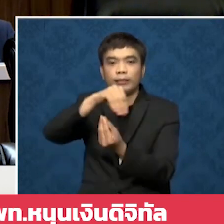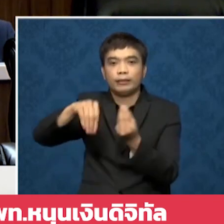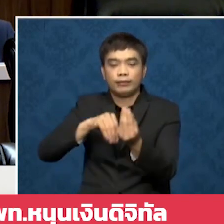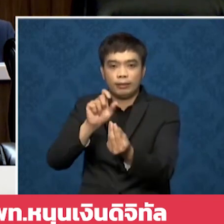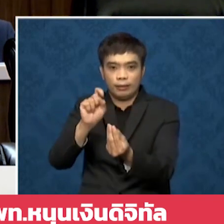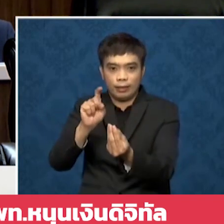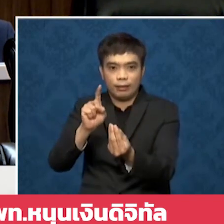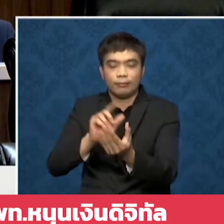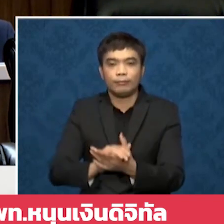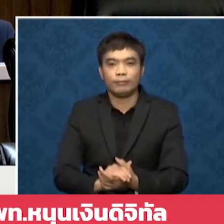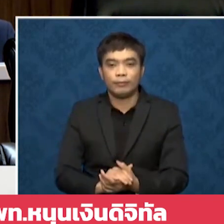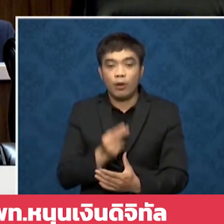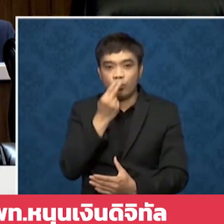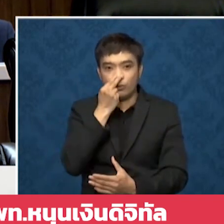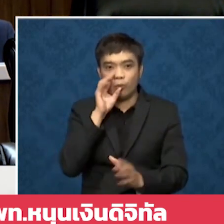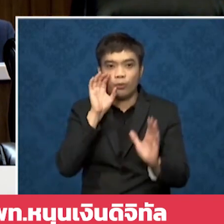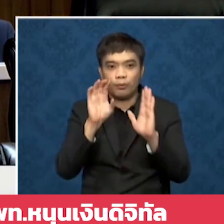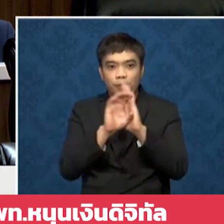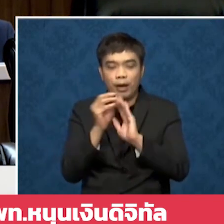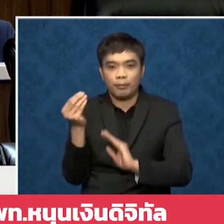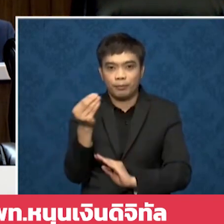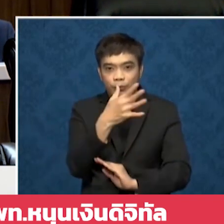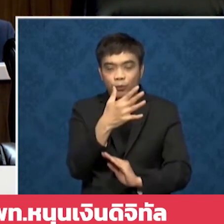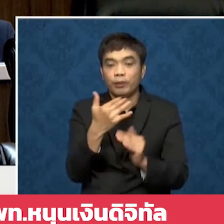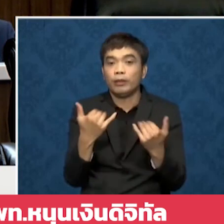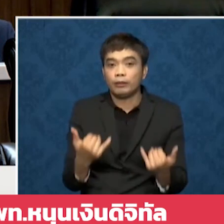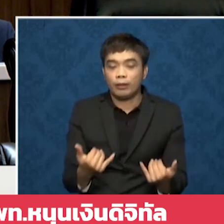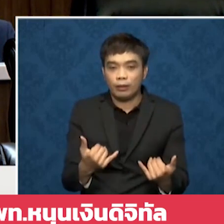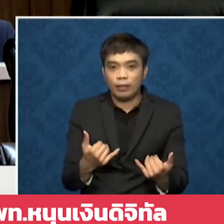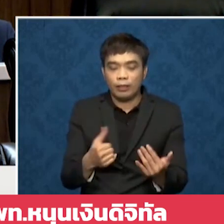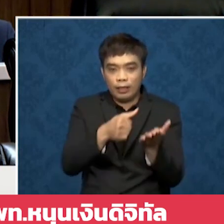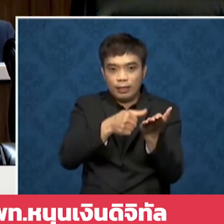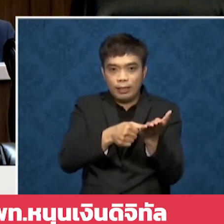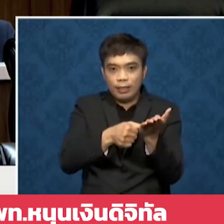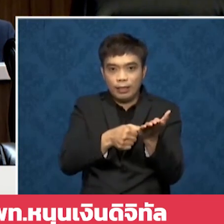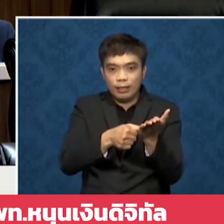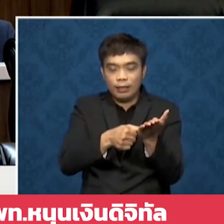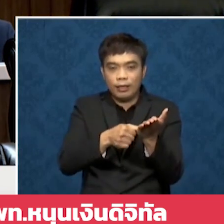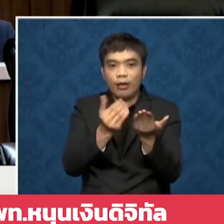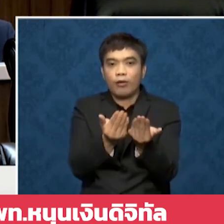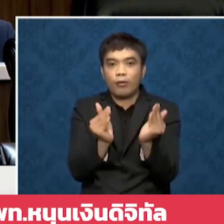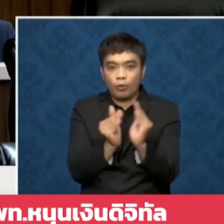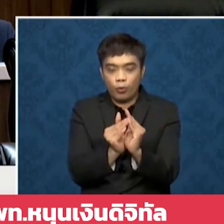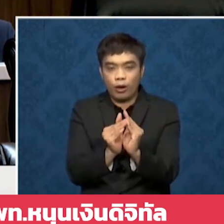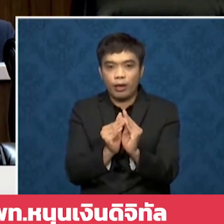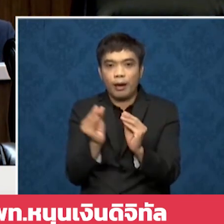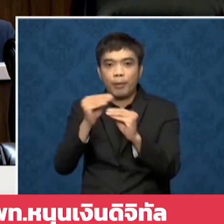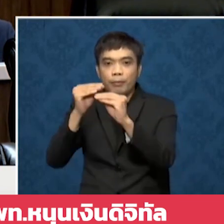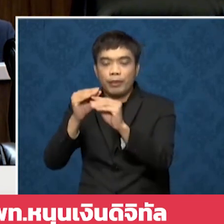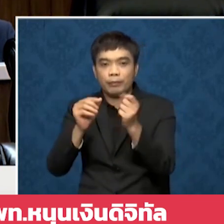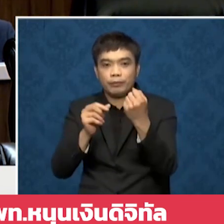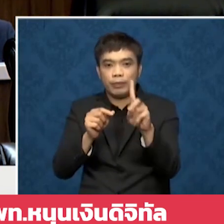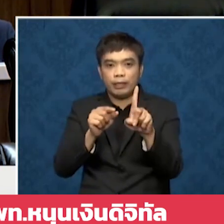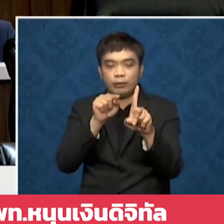พ้นจากประเทศที่มีรายได้น้อยไปสู่รายได้ปานกลางหรือรายได้มากนะคะและก็ให้ประชาชนหมด